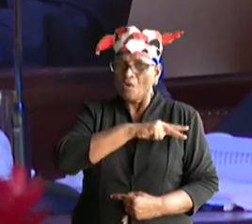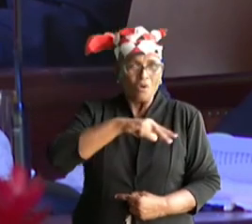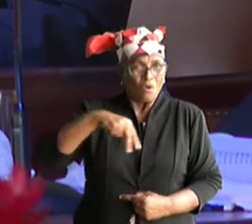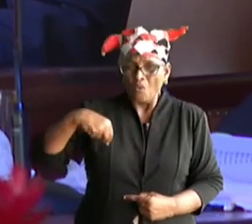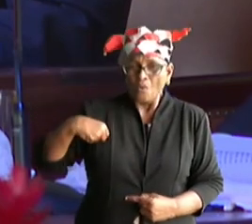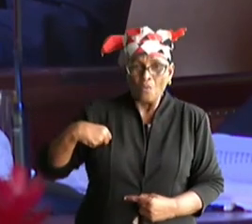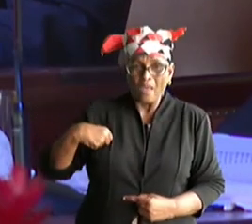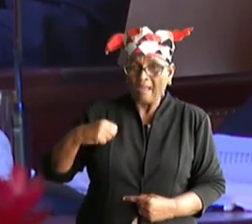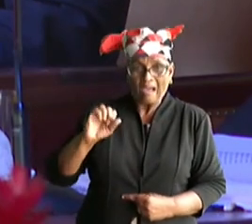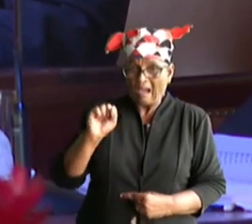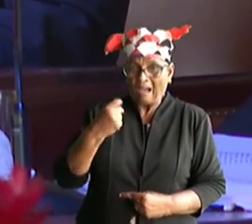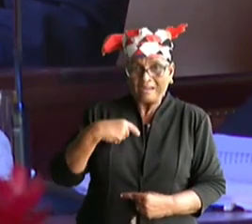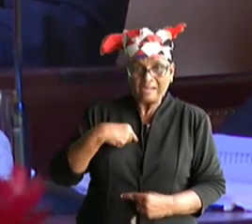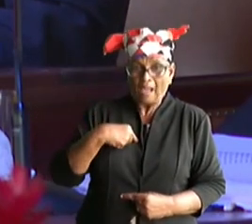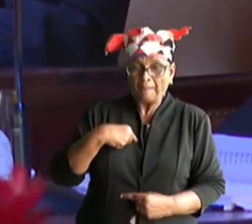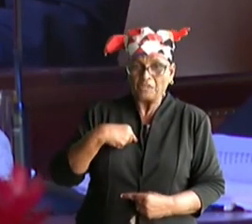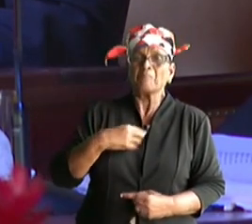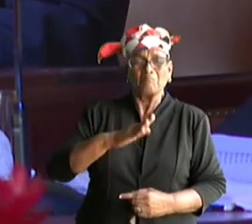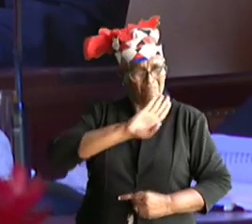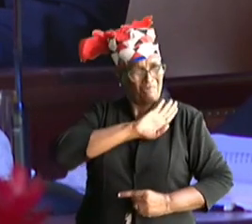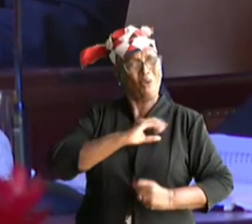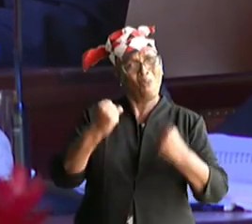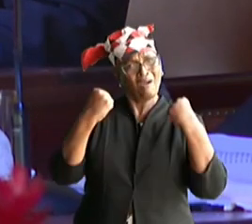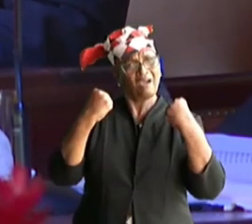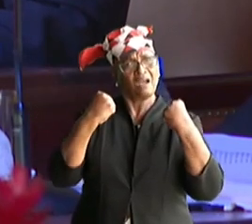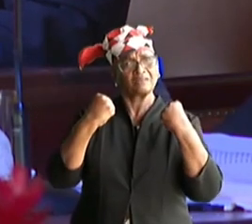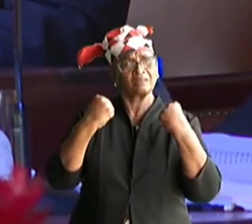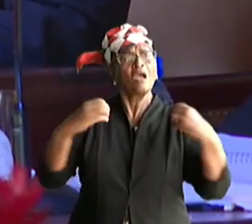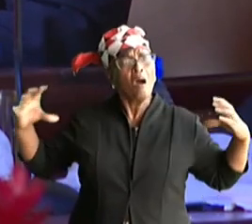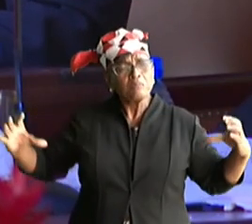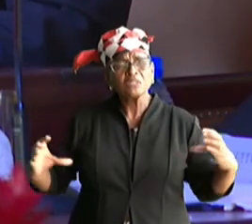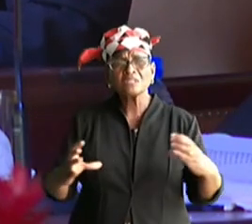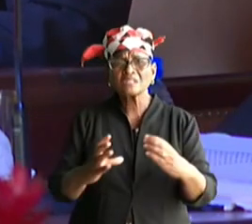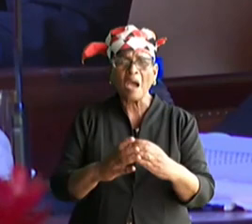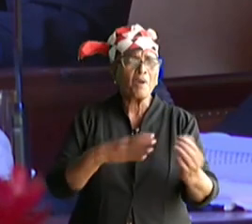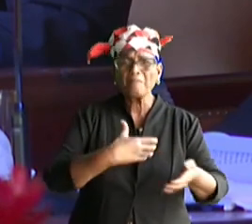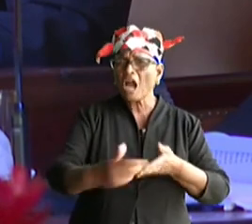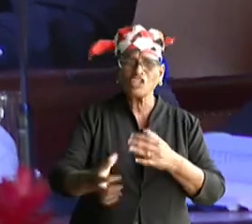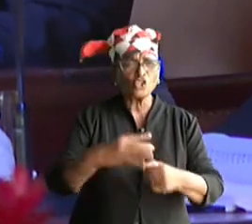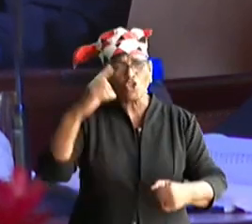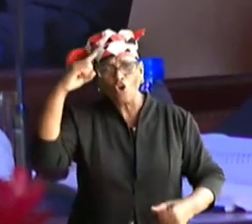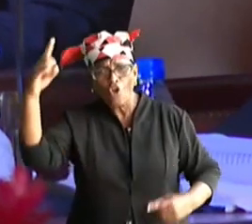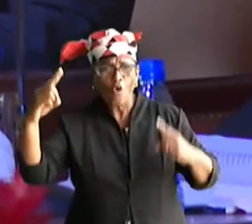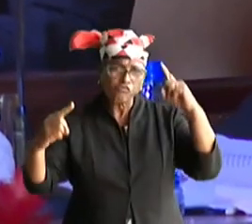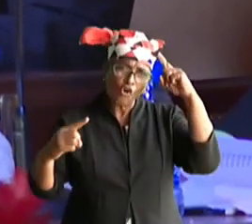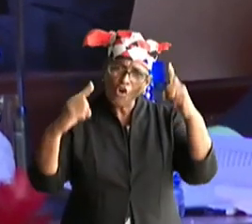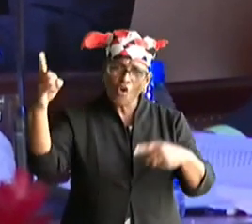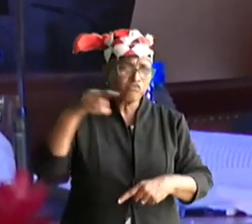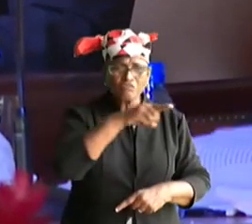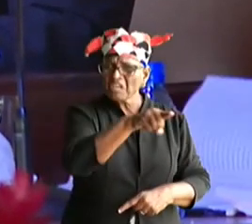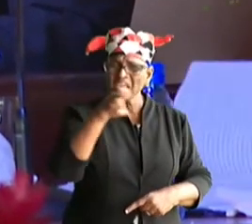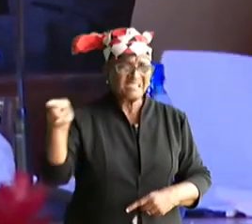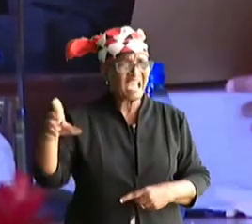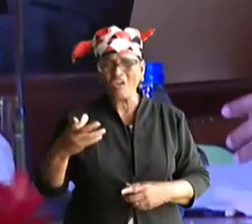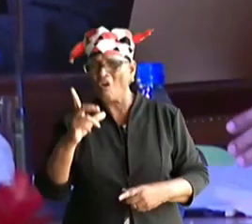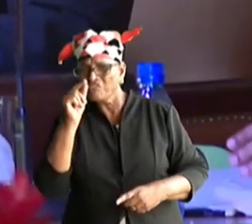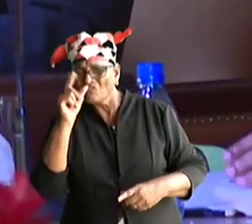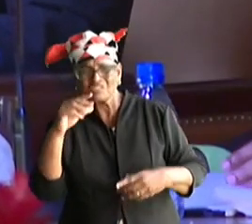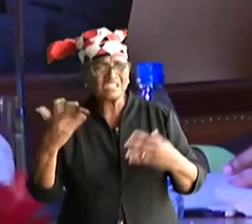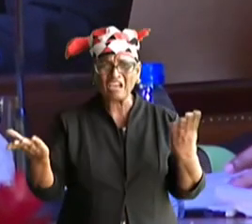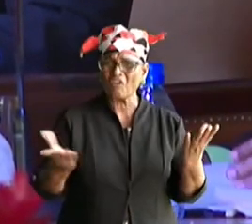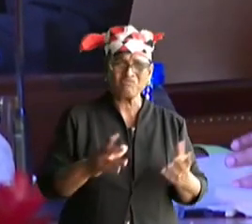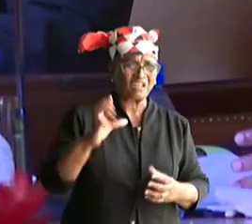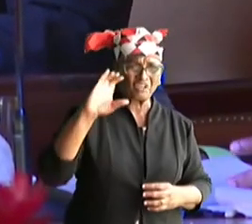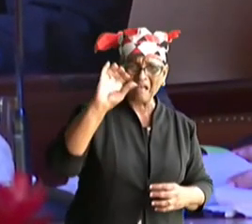die potentie, maar ook die kracht om samen, ongeacht geloofsovertuiging en etnische komaf, dat we